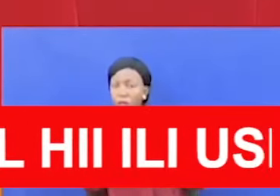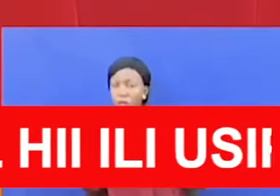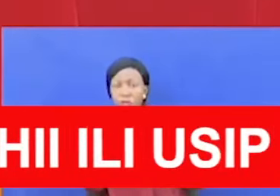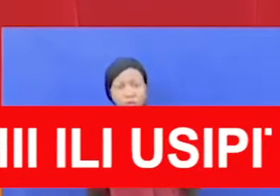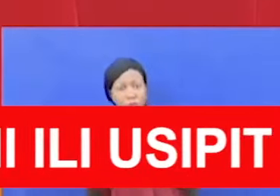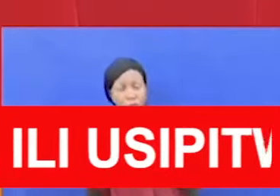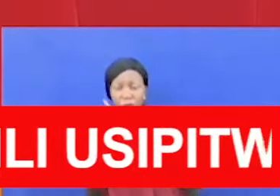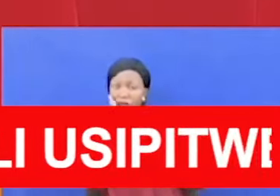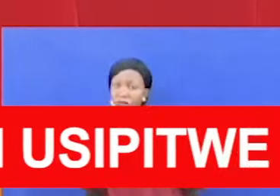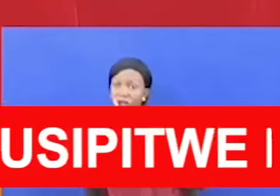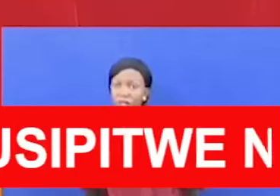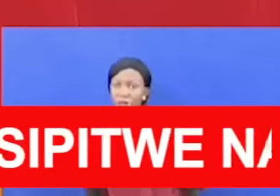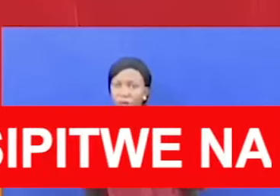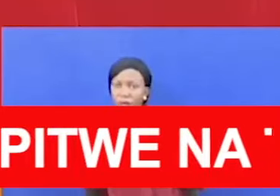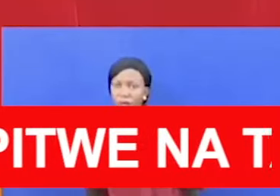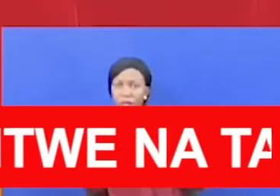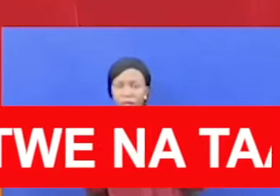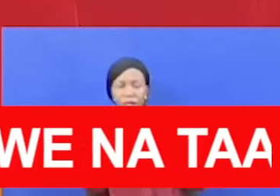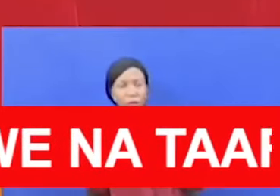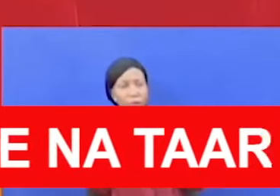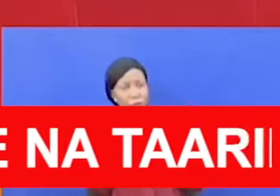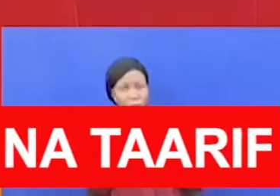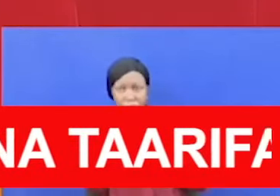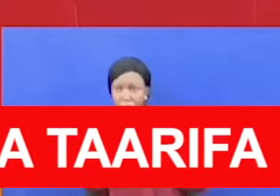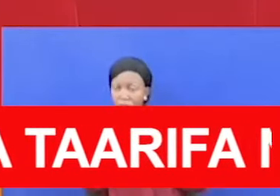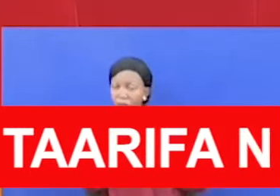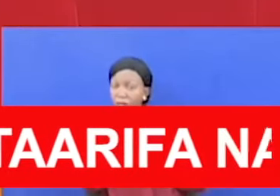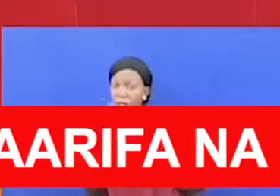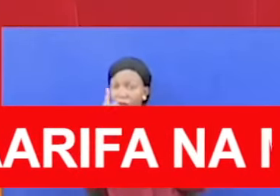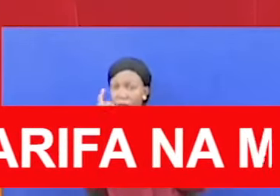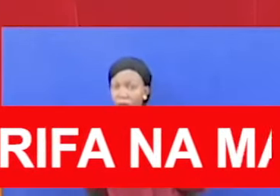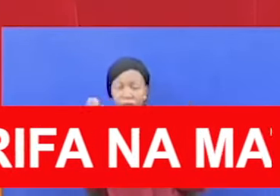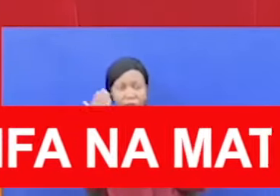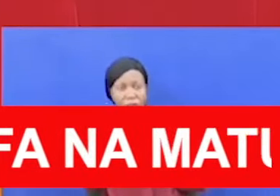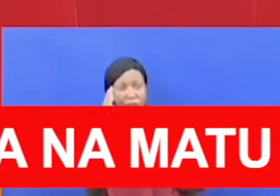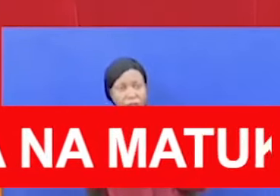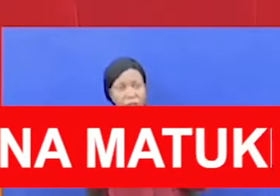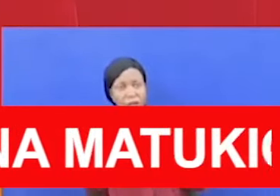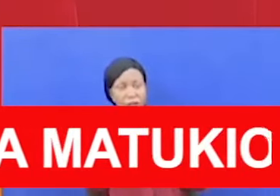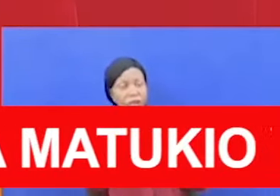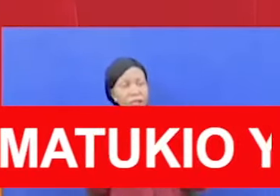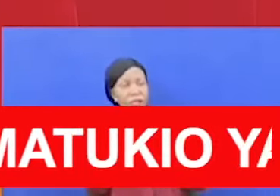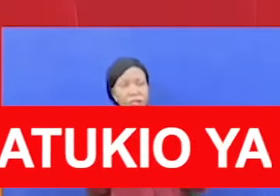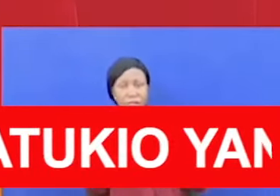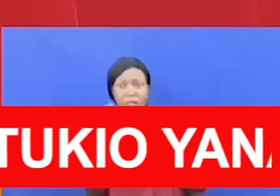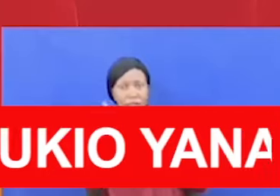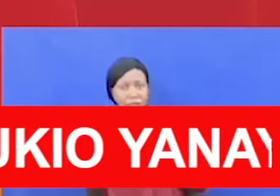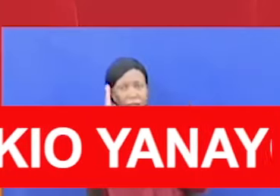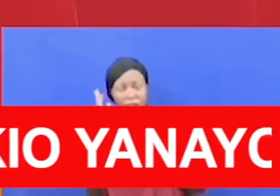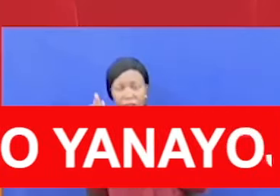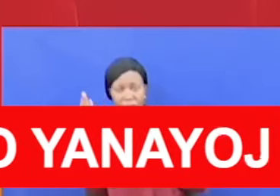waombe vijana waendelee kuapply. Mimi nina hakika serikali ya awamu ya sita chini ya Rais Samia ni serikali